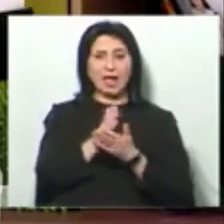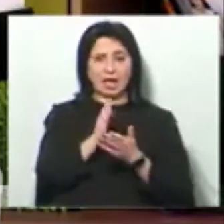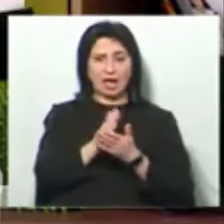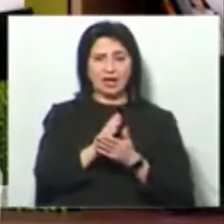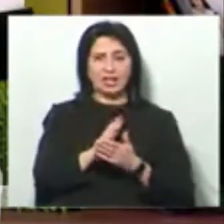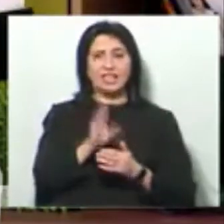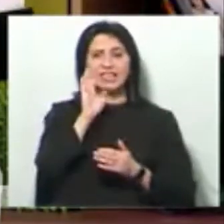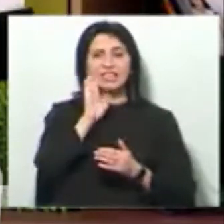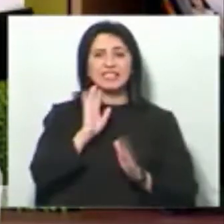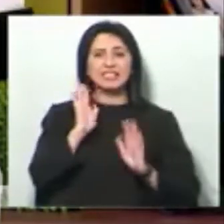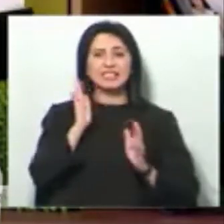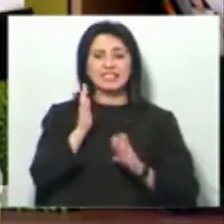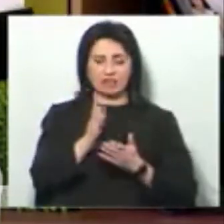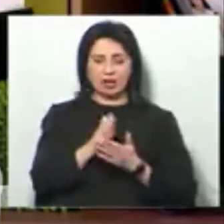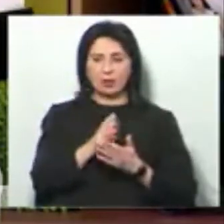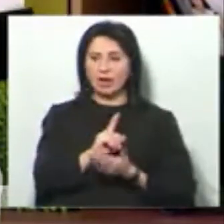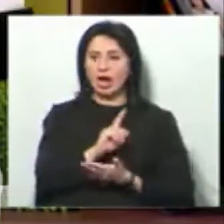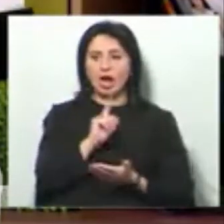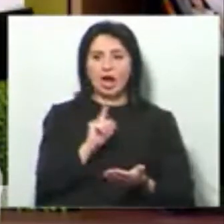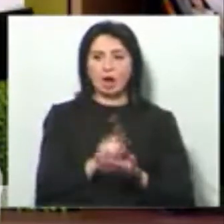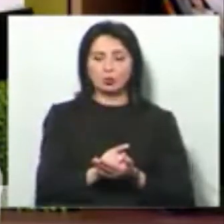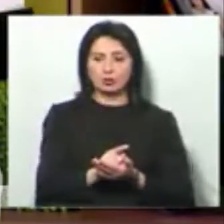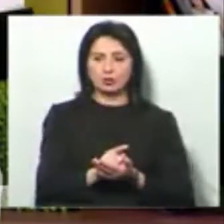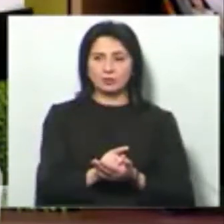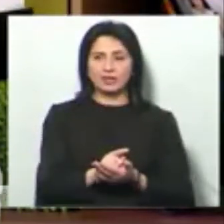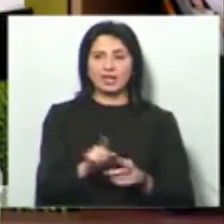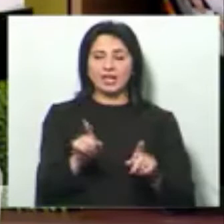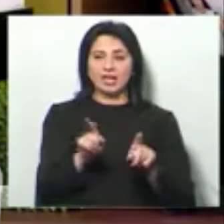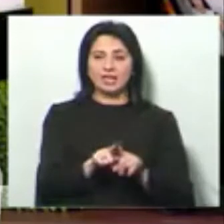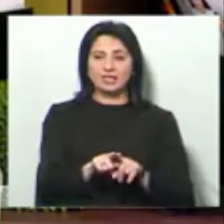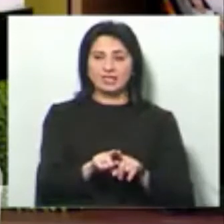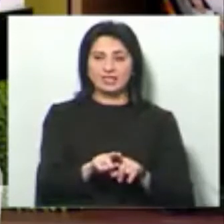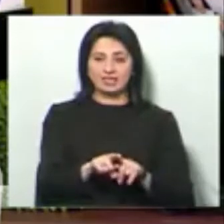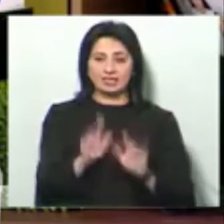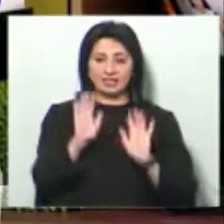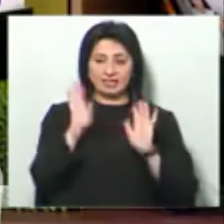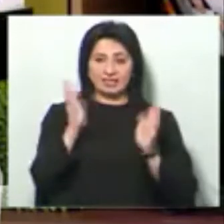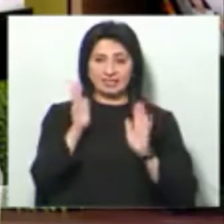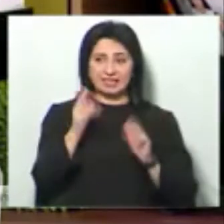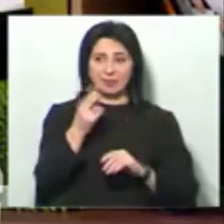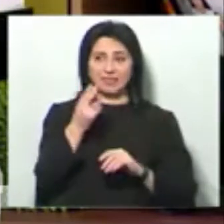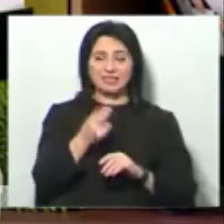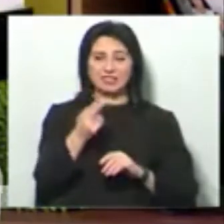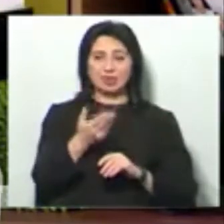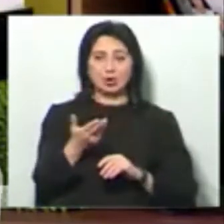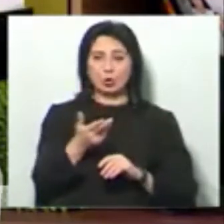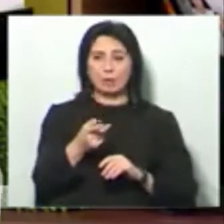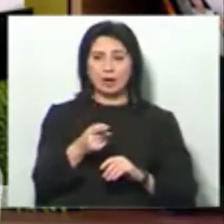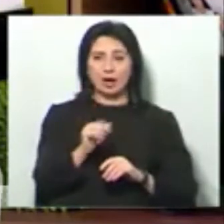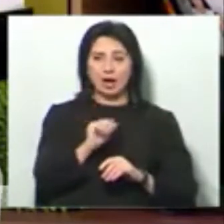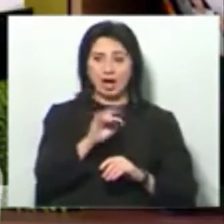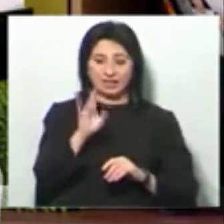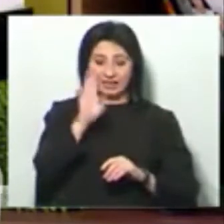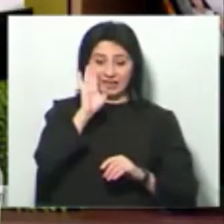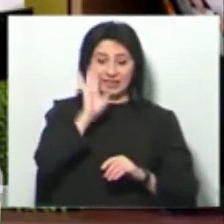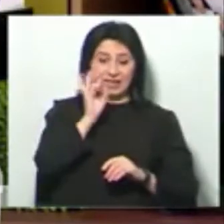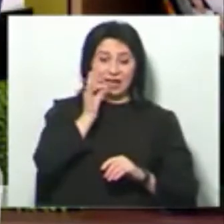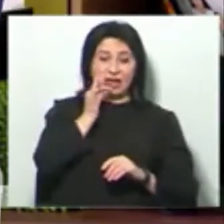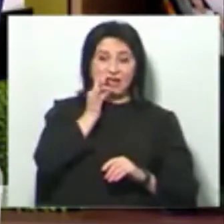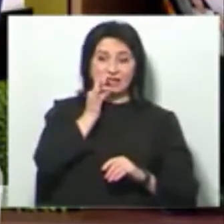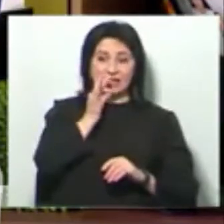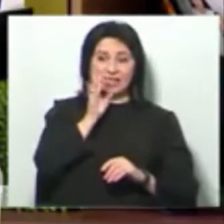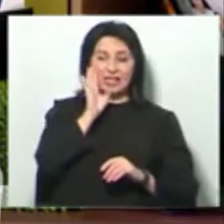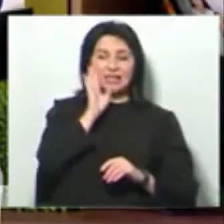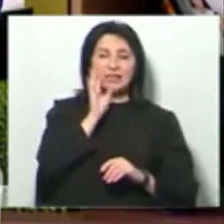es miutitebs imas, ro autsileblat eseti arterul tnevis tsifrebi, romelits an dilit adre